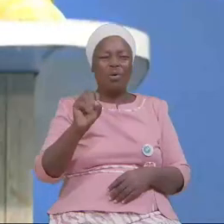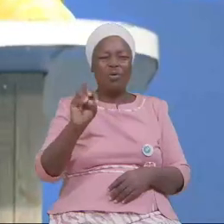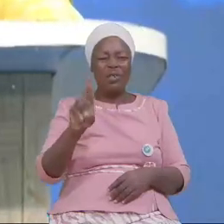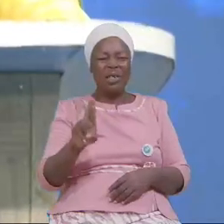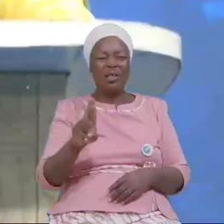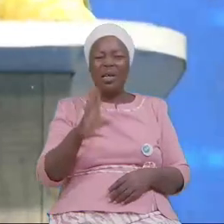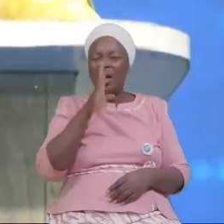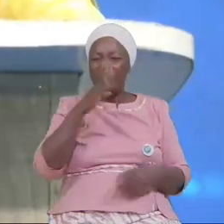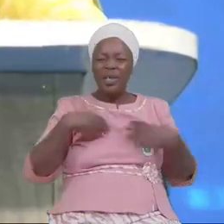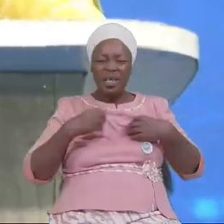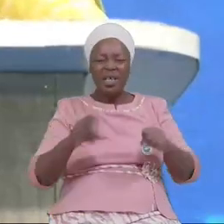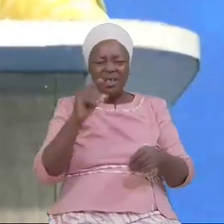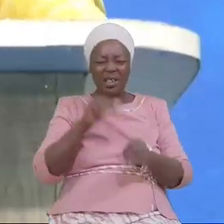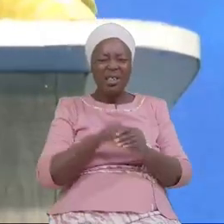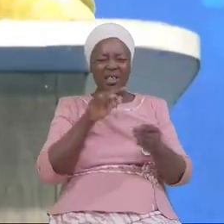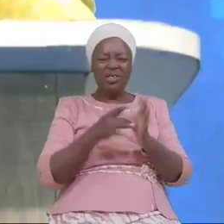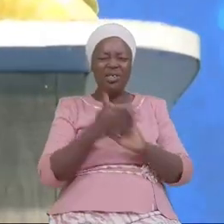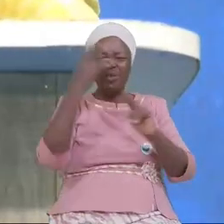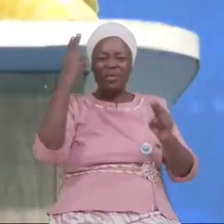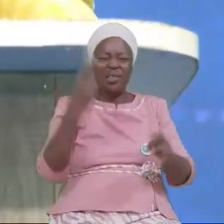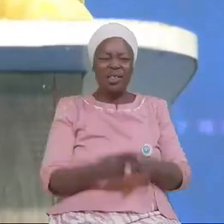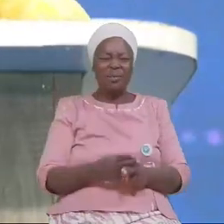soyez en guéris au nom de Jésus-Christ.